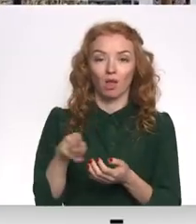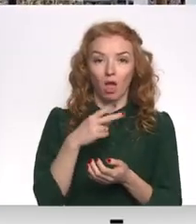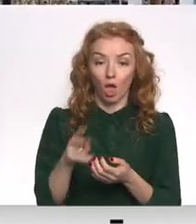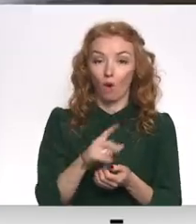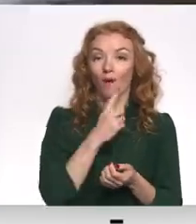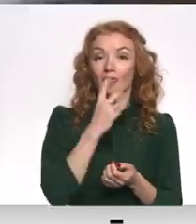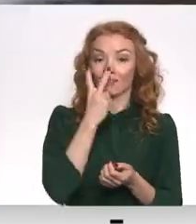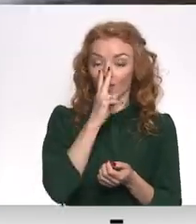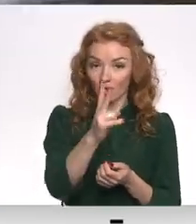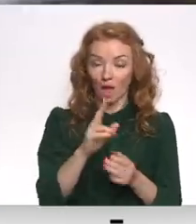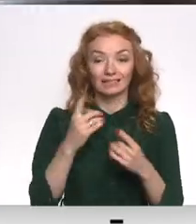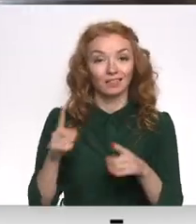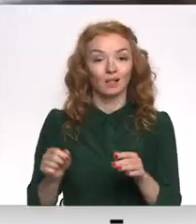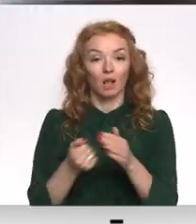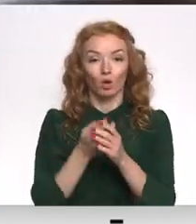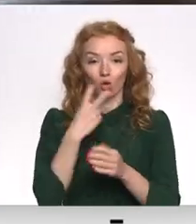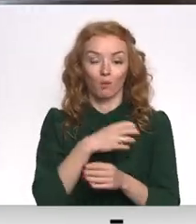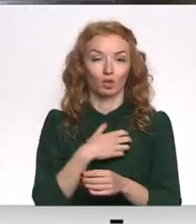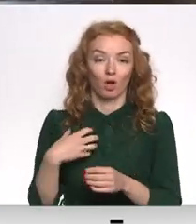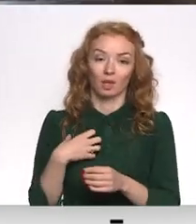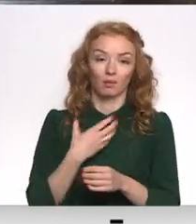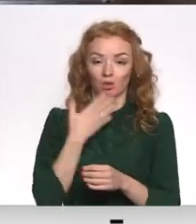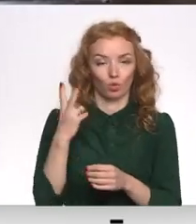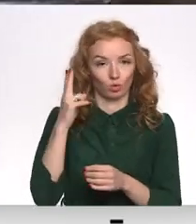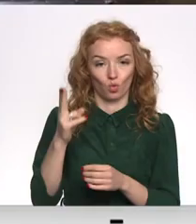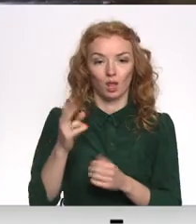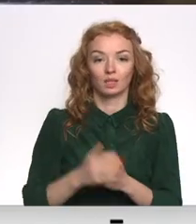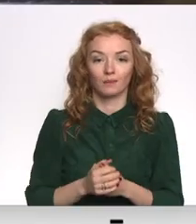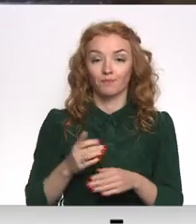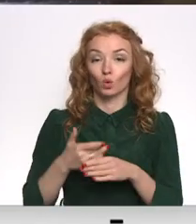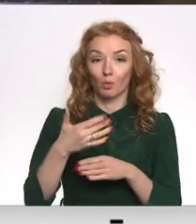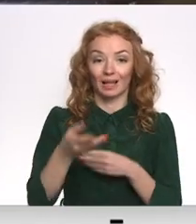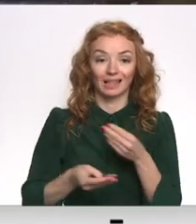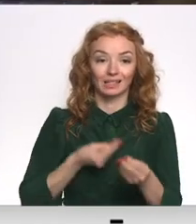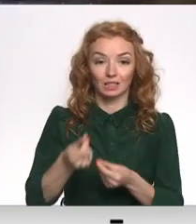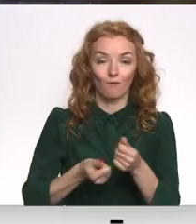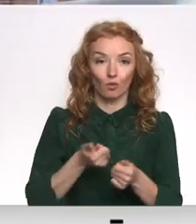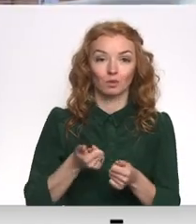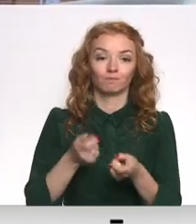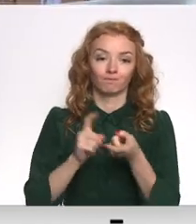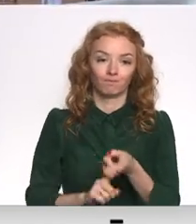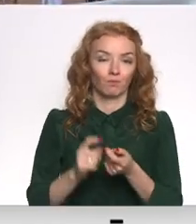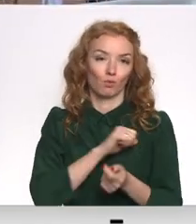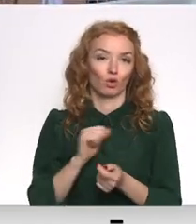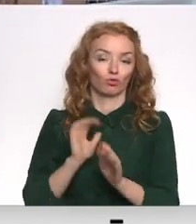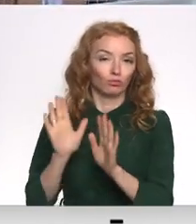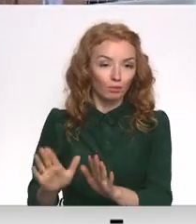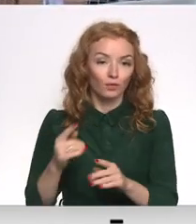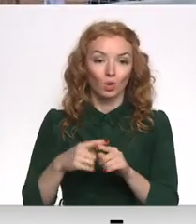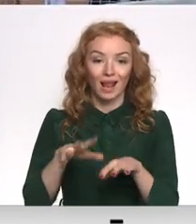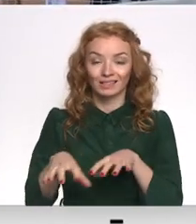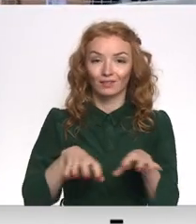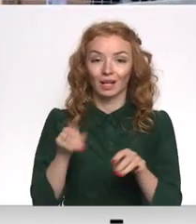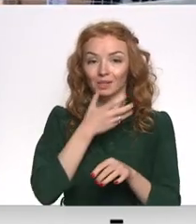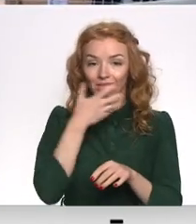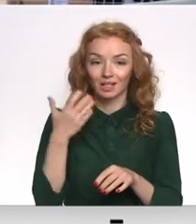14 dienas. Cits atbalsts no pašvaldības pagaidām netiek solīts. Turpmākie izdevumi gulstas uz patversmes pleciem. Lai dzīvniekiem būtu